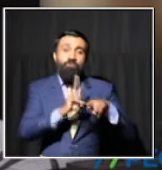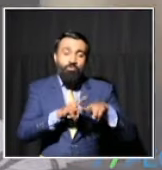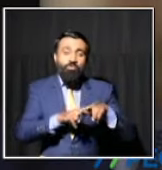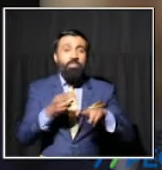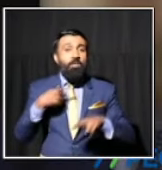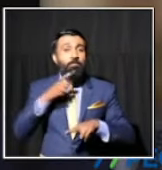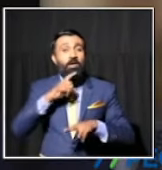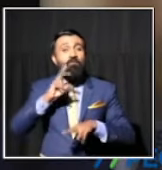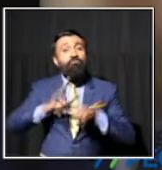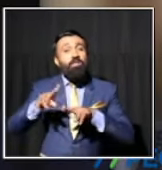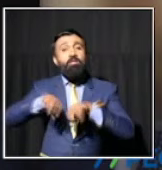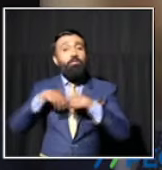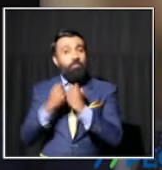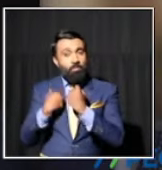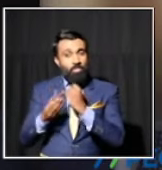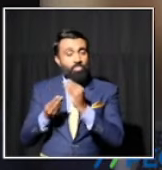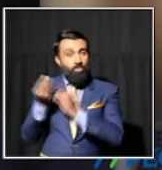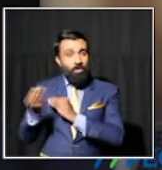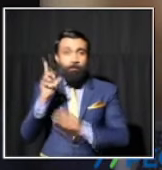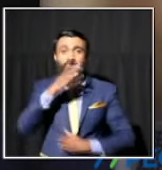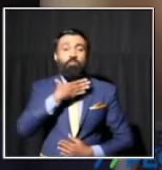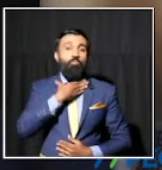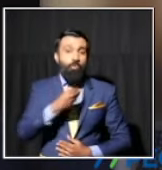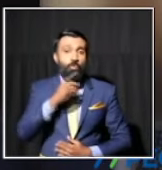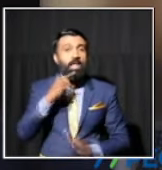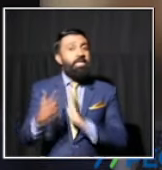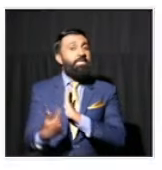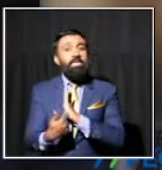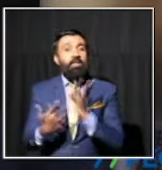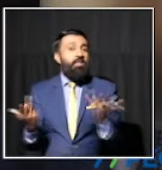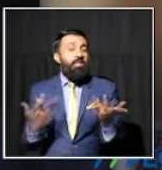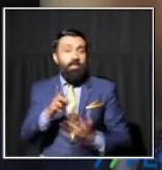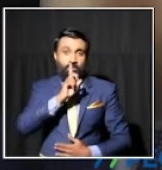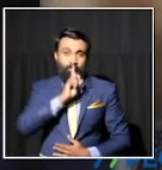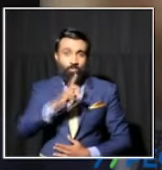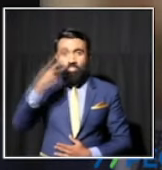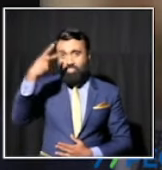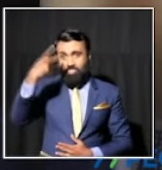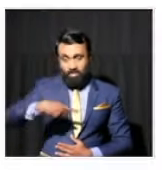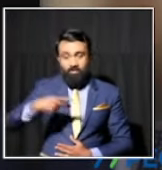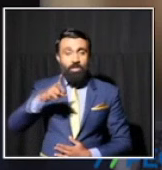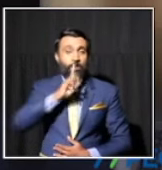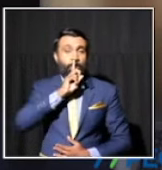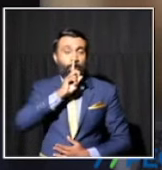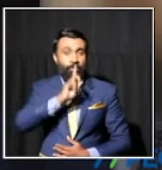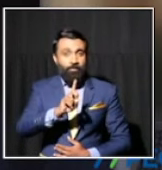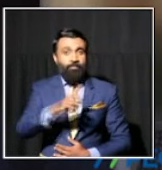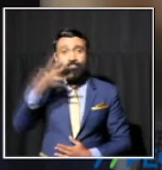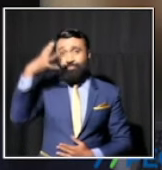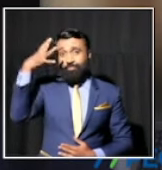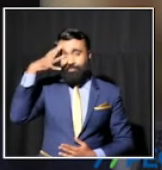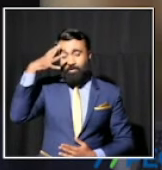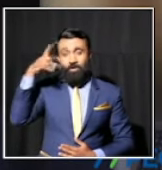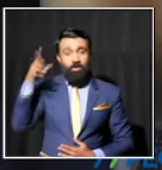කම්පැනි කාර්ය. ගරු මුලාසරේ මන්ත්‍රීතුමනි පළවෙනි බොරුව තමයි මේක ප්‍රසම්පාදන ක්‍රියාවලිය නැහැ කියප එක. දෙවෙනි කාරණා තමයි එතුමා කිව්වා මේ සූර්ය බලයෙන් හදන